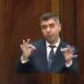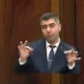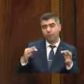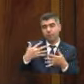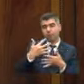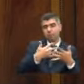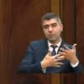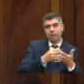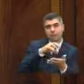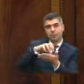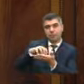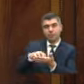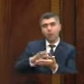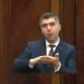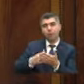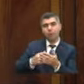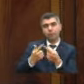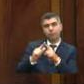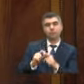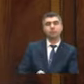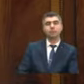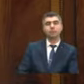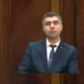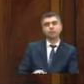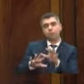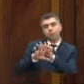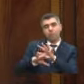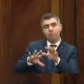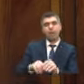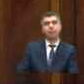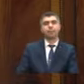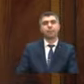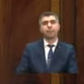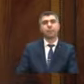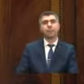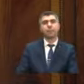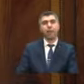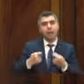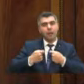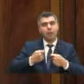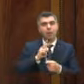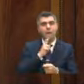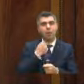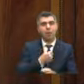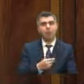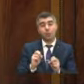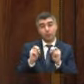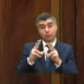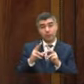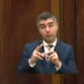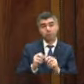مجالات، وعلى وجه التحديد المجال الاجتماعي. سيد رئيس الحكومة، إذ نتمن ما تقوم